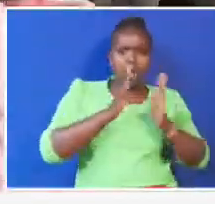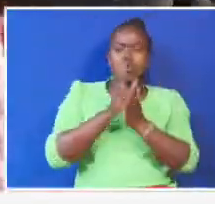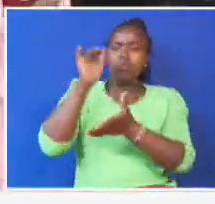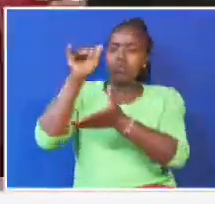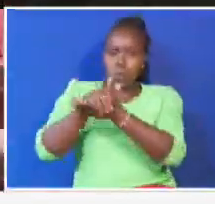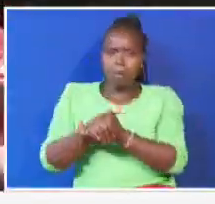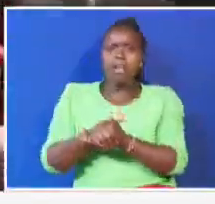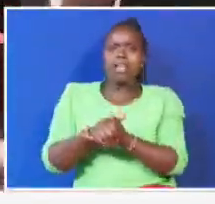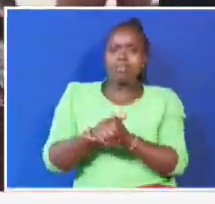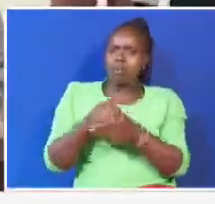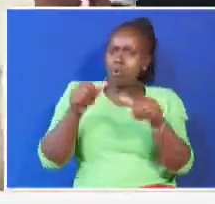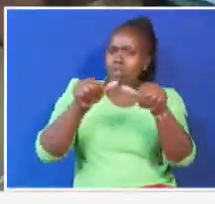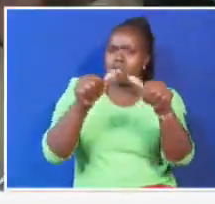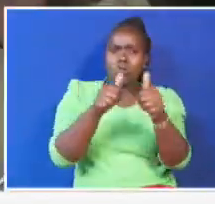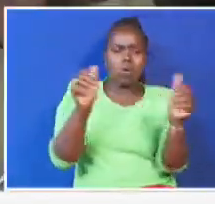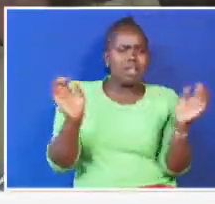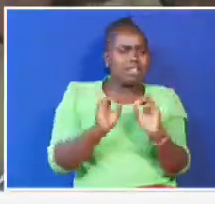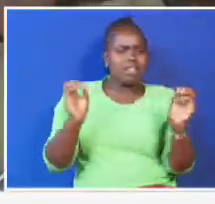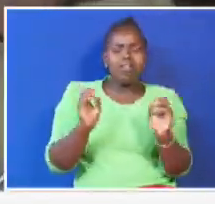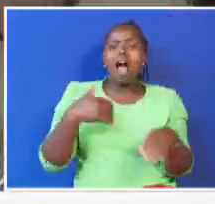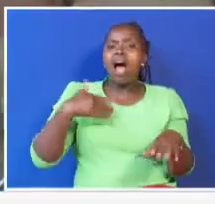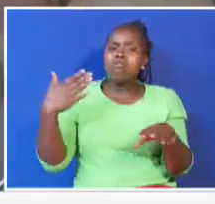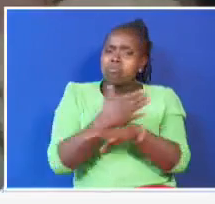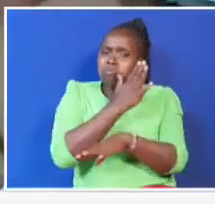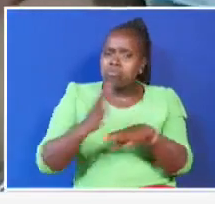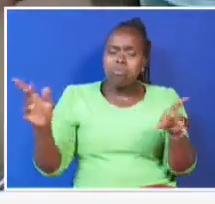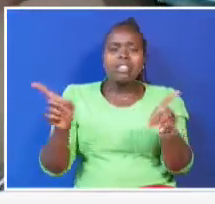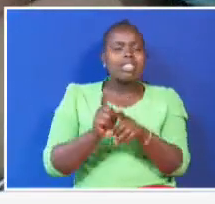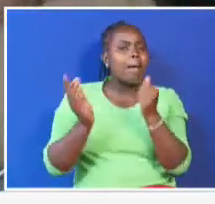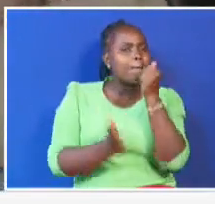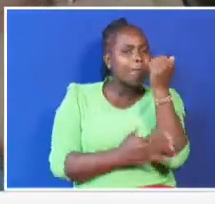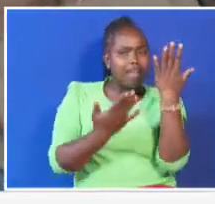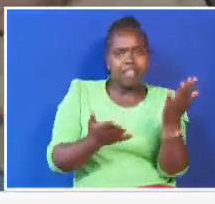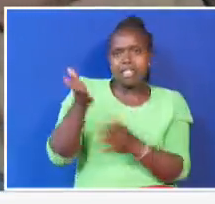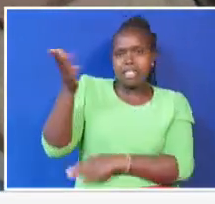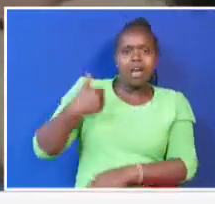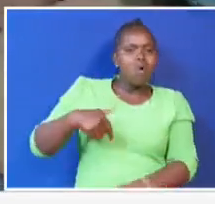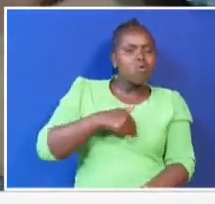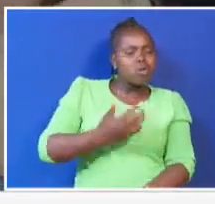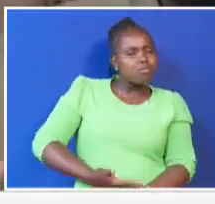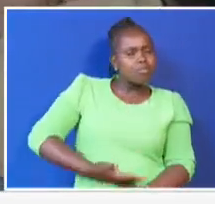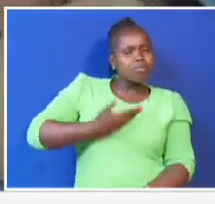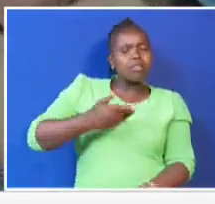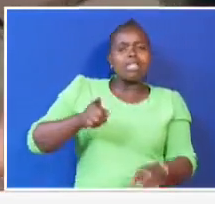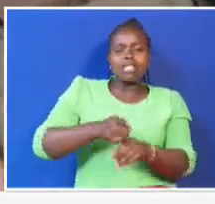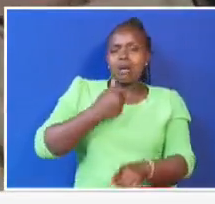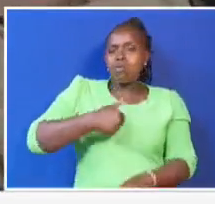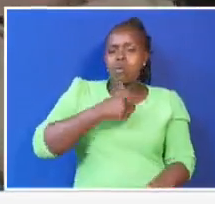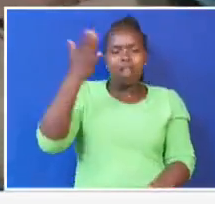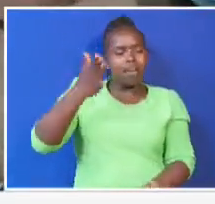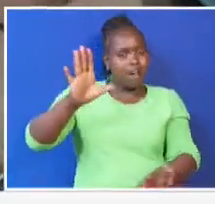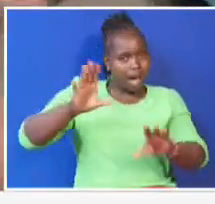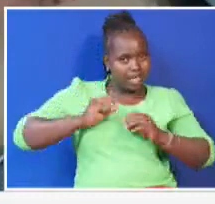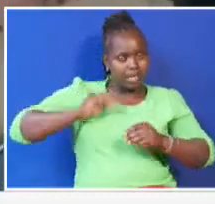Party haiendelee hivyo. Iko ukora na iko mambo mingi baya, na tumekasirika na tumekataa hii